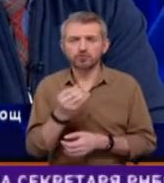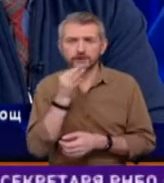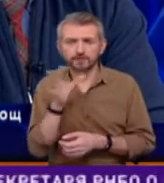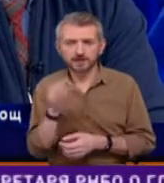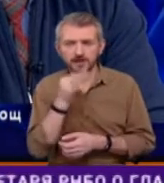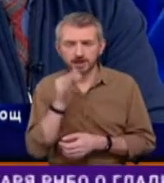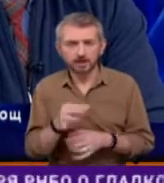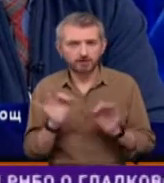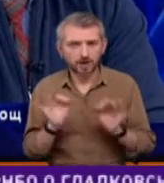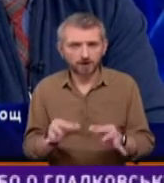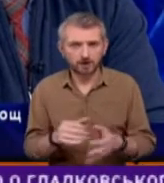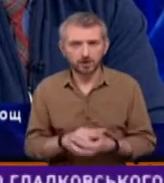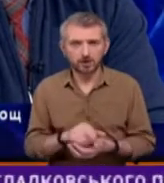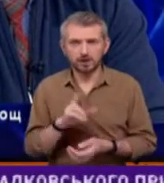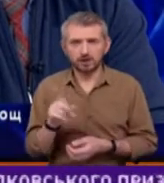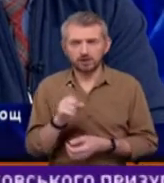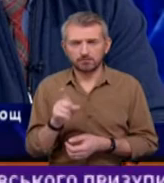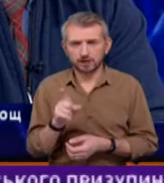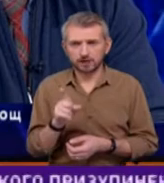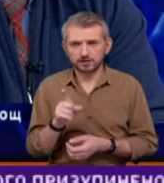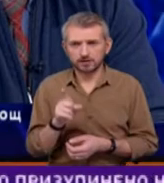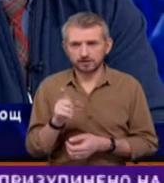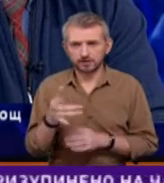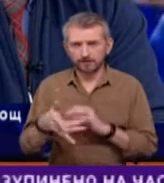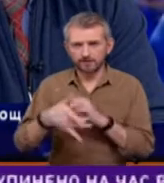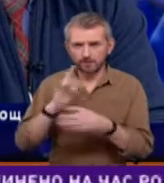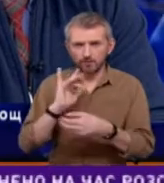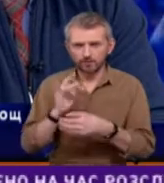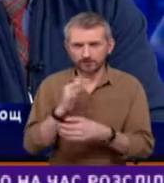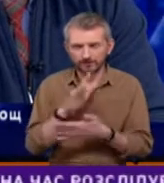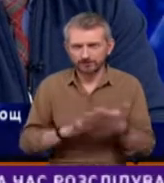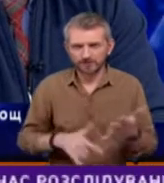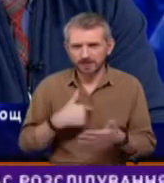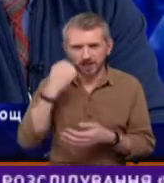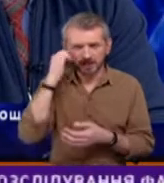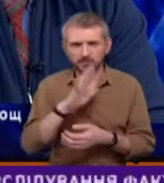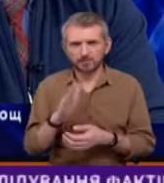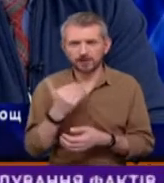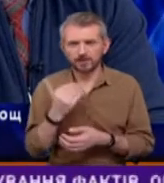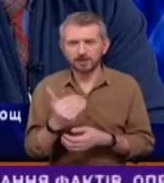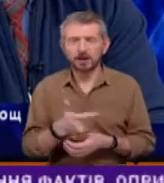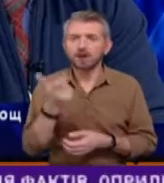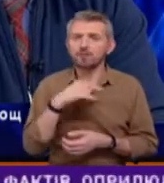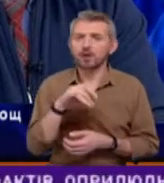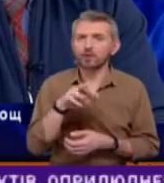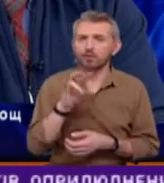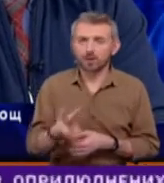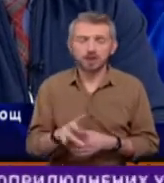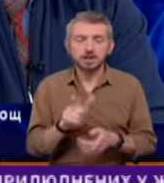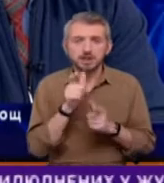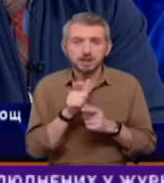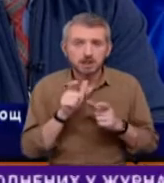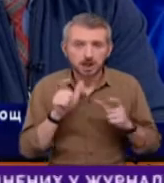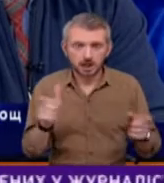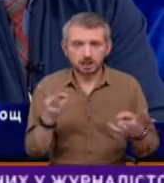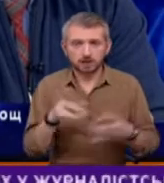правильно, от без волоска, який, вибачте, я не запам'ятав. Пан Роман. Він кричить криком, що